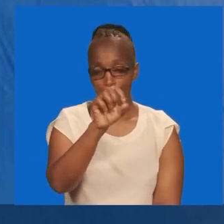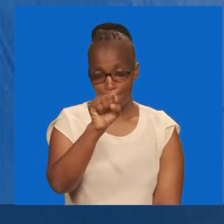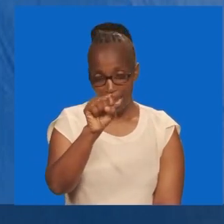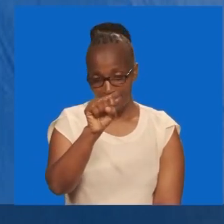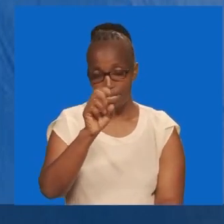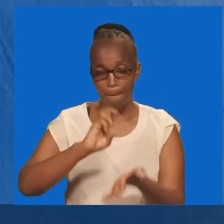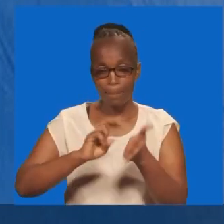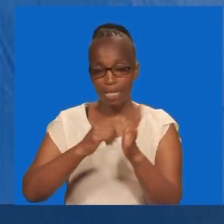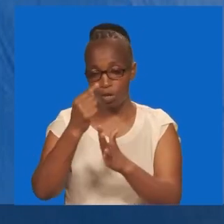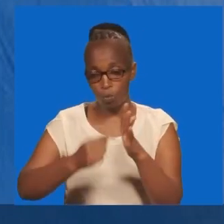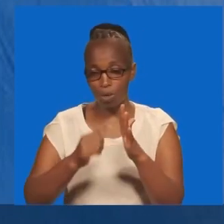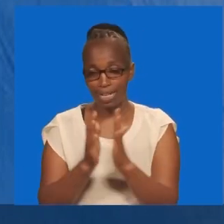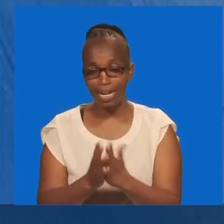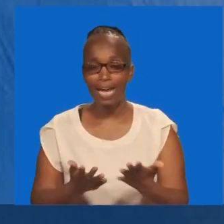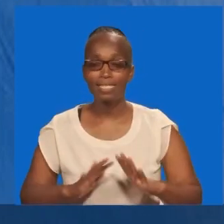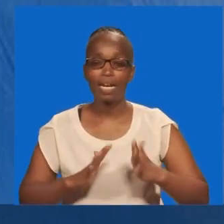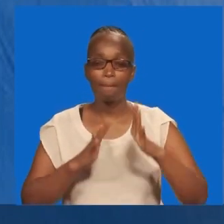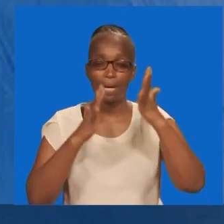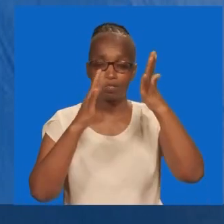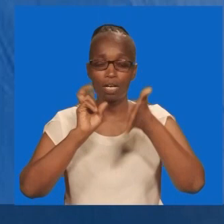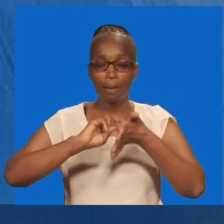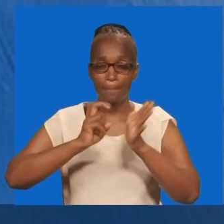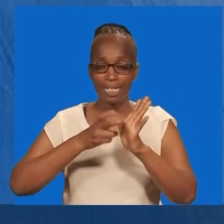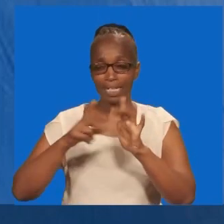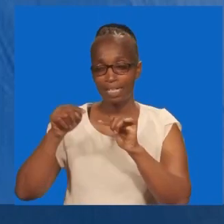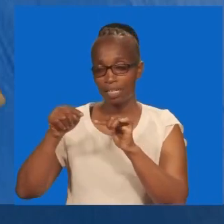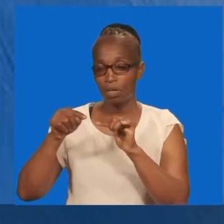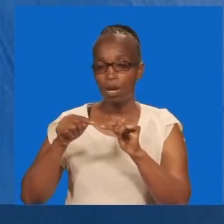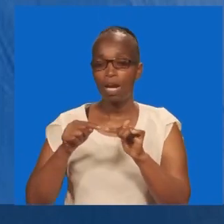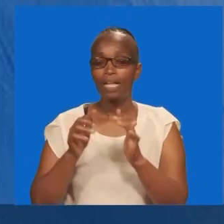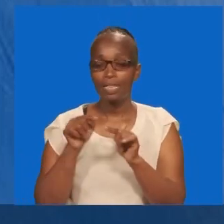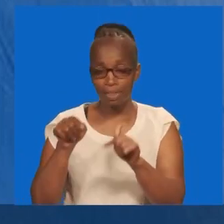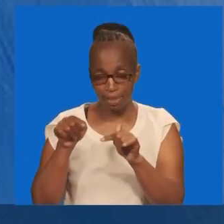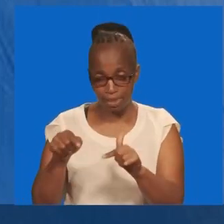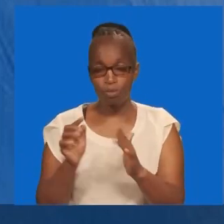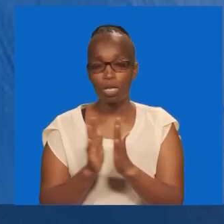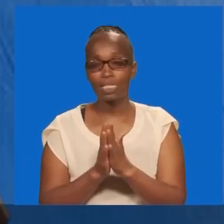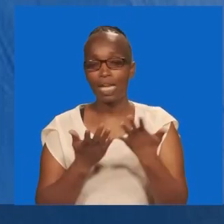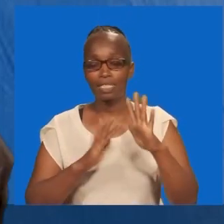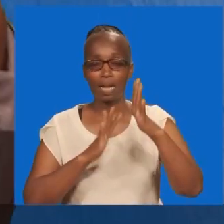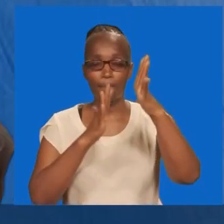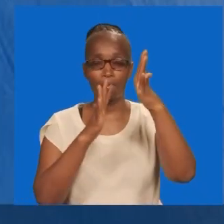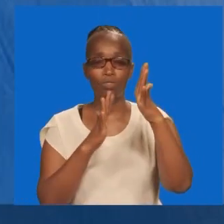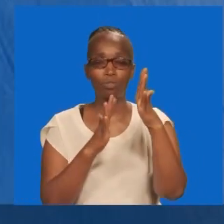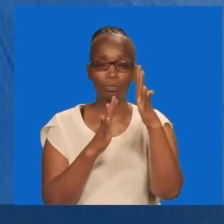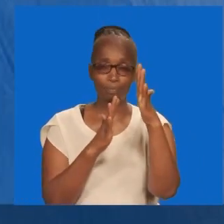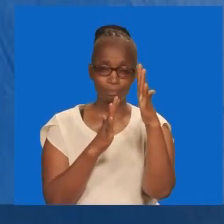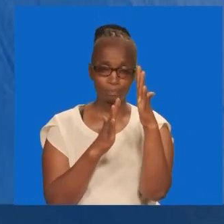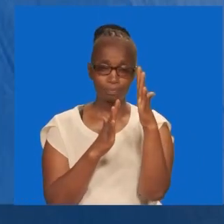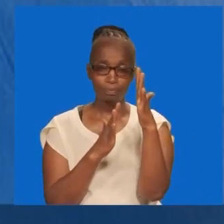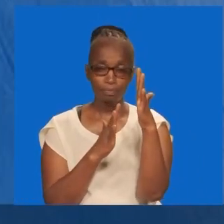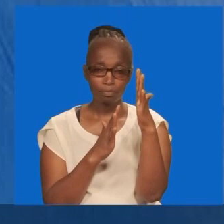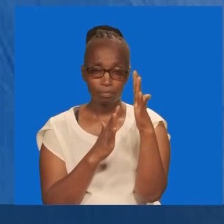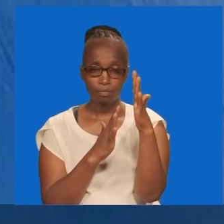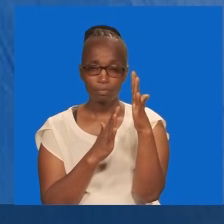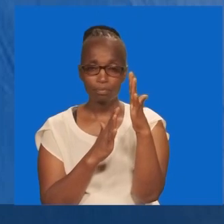Ama jambo ambalo ni la kukusanyika pamoja, ni la furaha. It's a celebration.